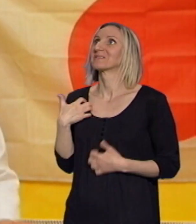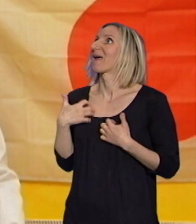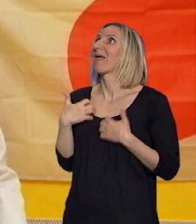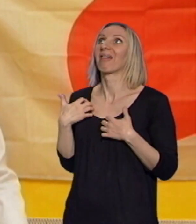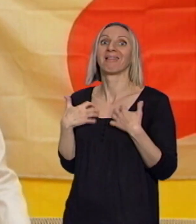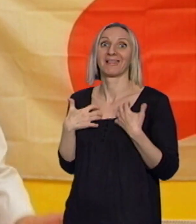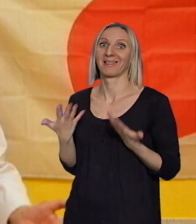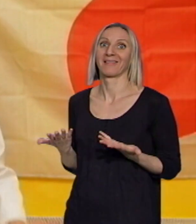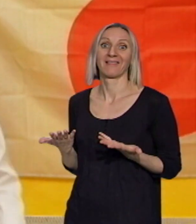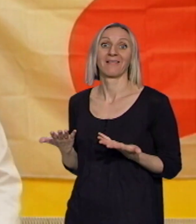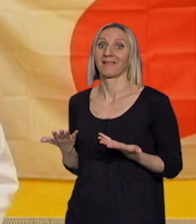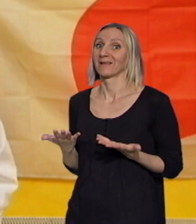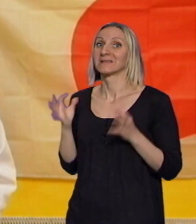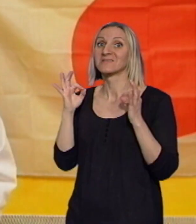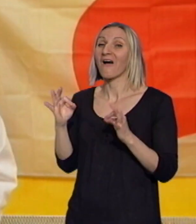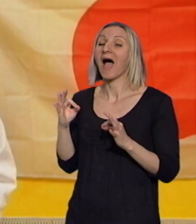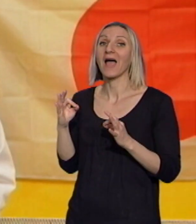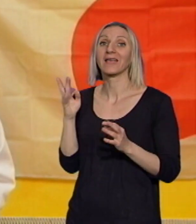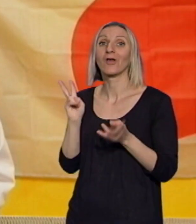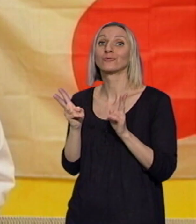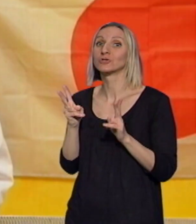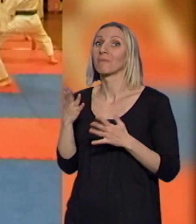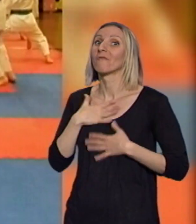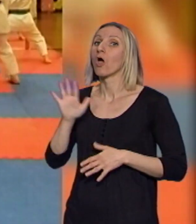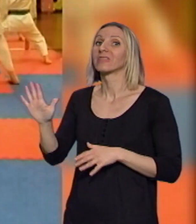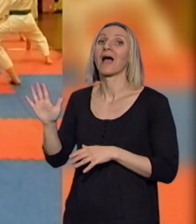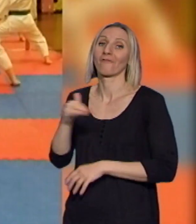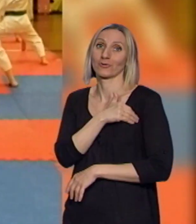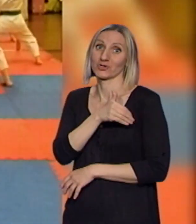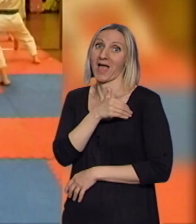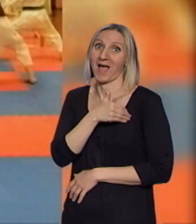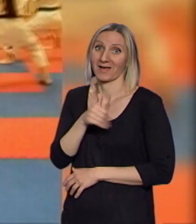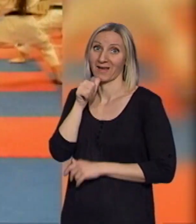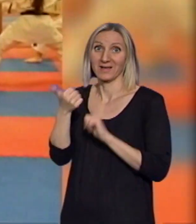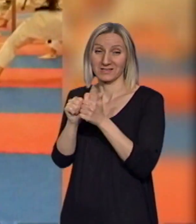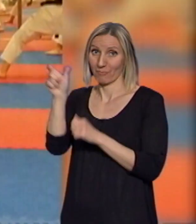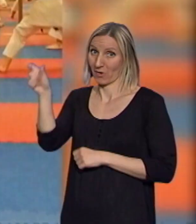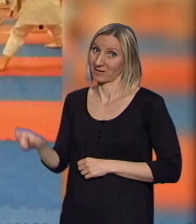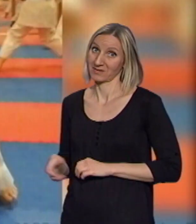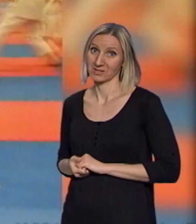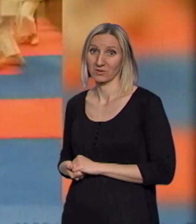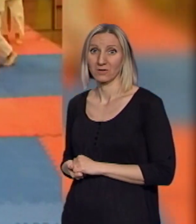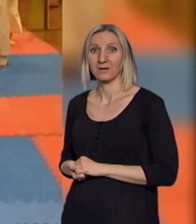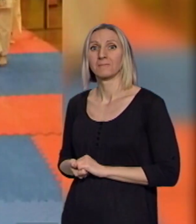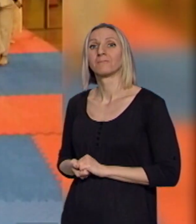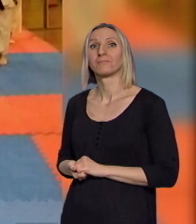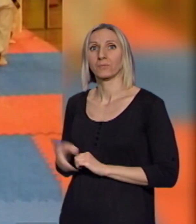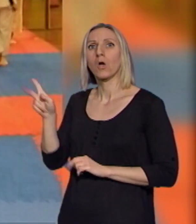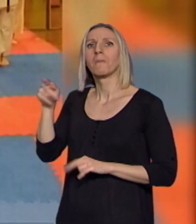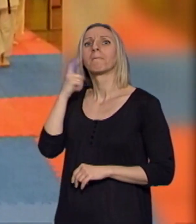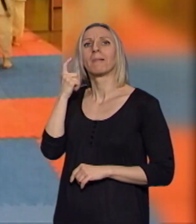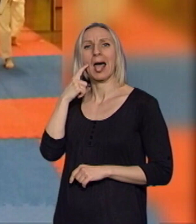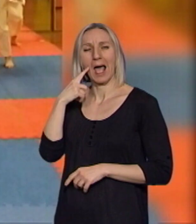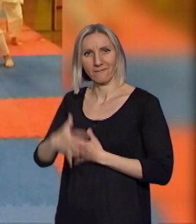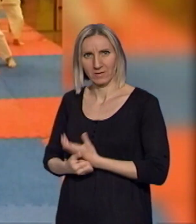takvog učenika i sportista. Ona ima inače plavi pojas,